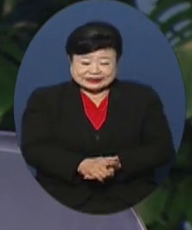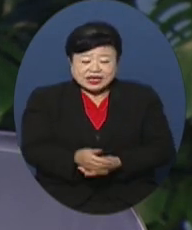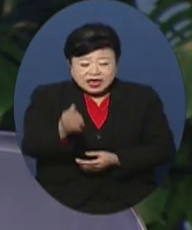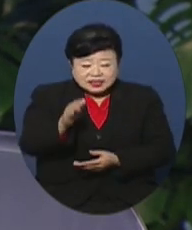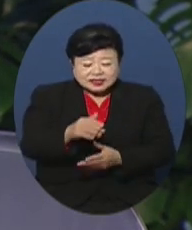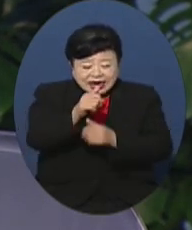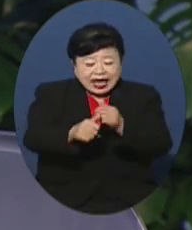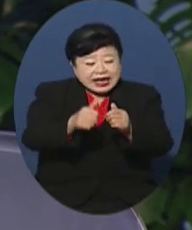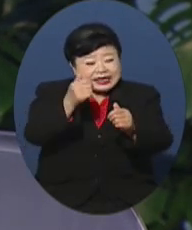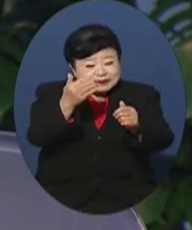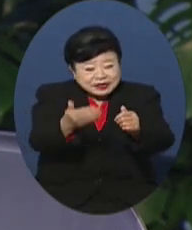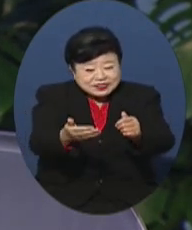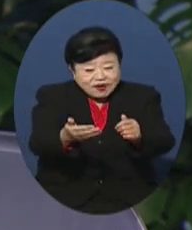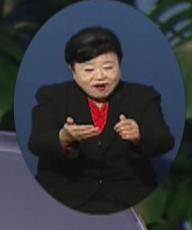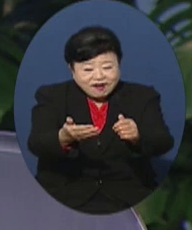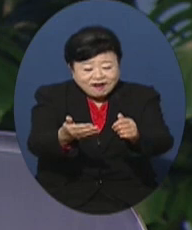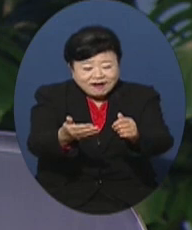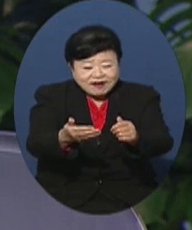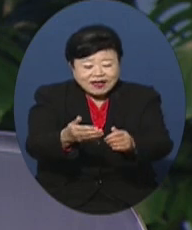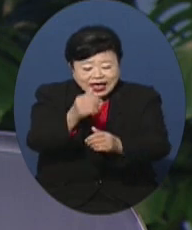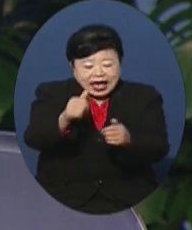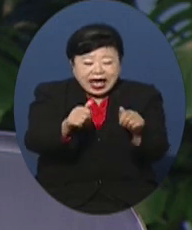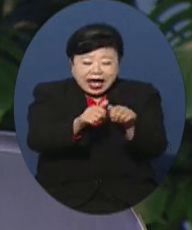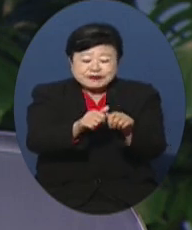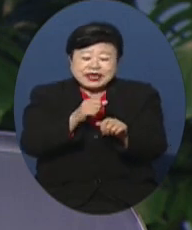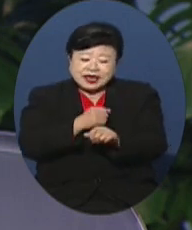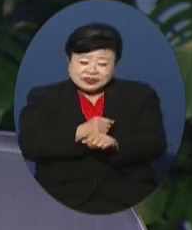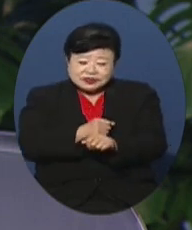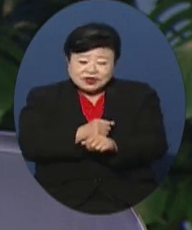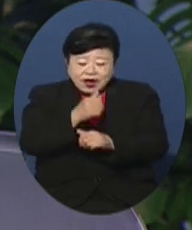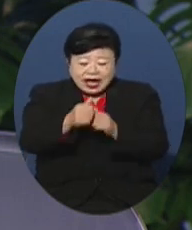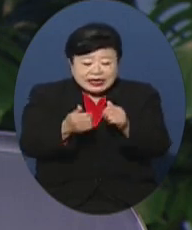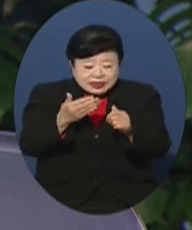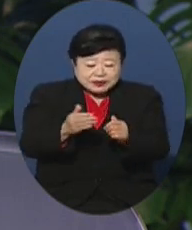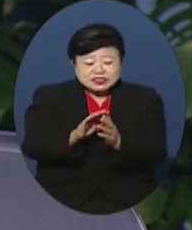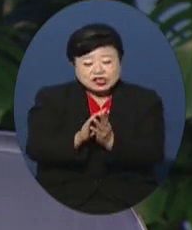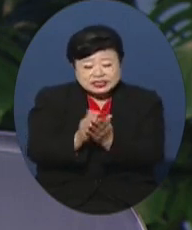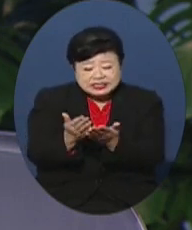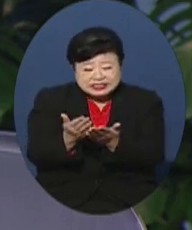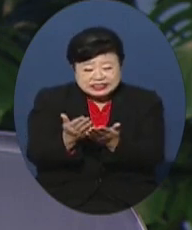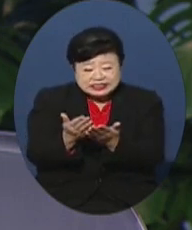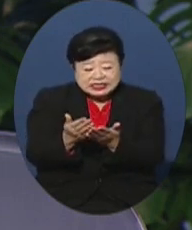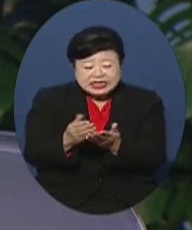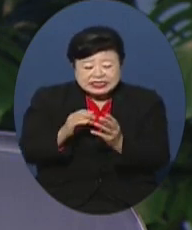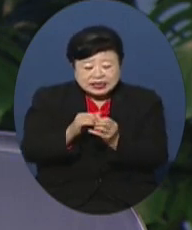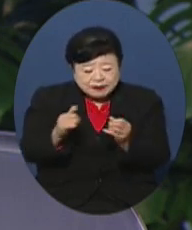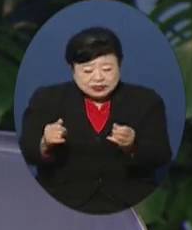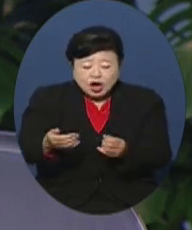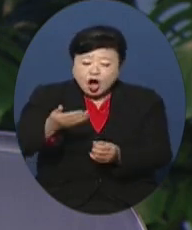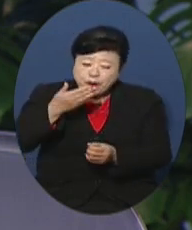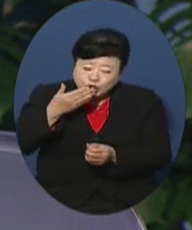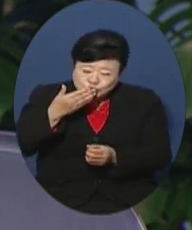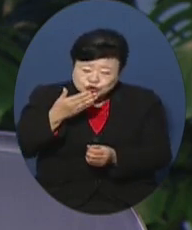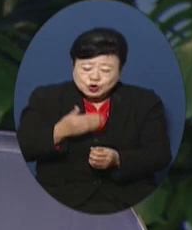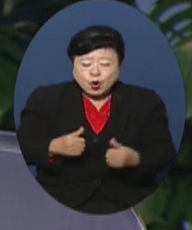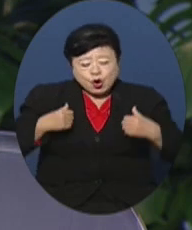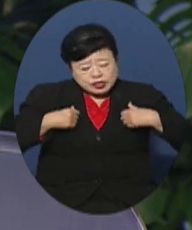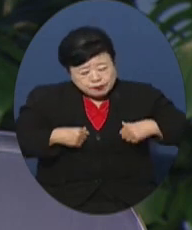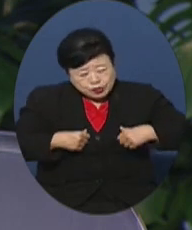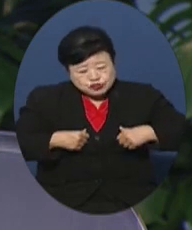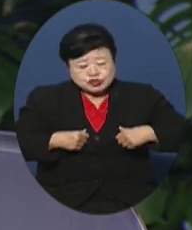하지만 하나님께서 함께 하시니 하나님께서 친히 자기 백성을 먹이시고